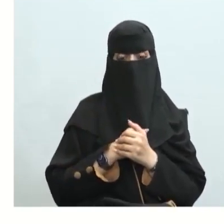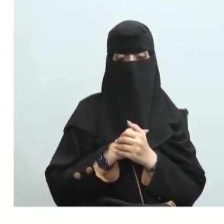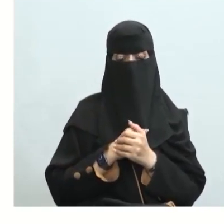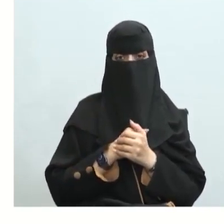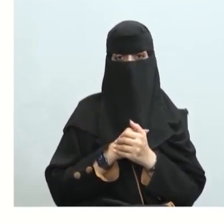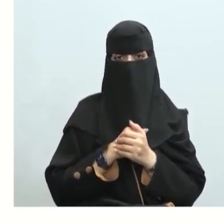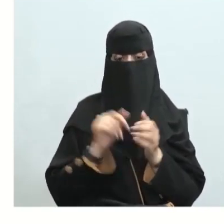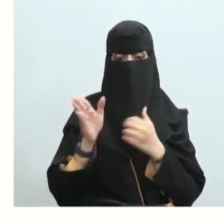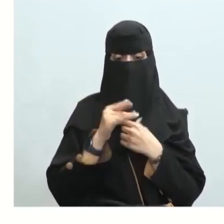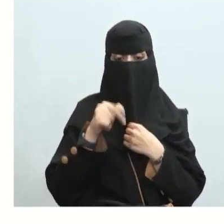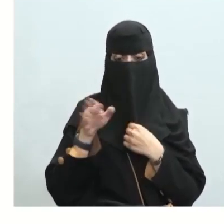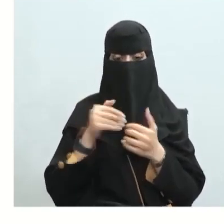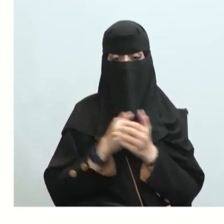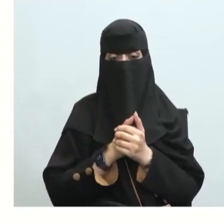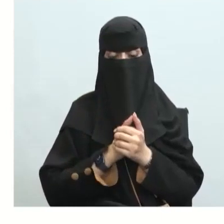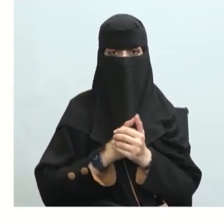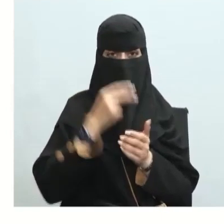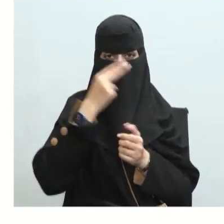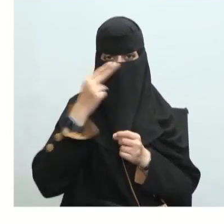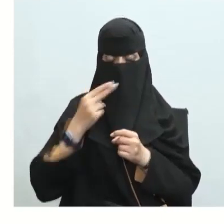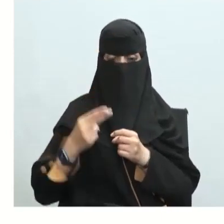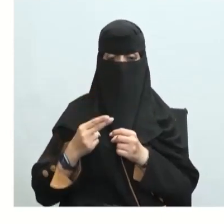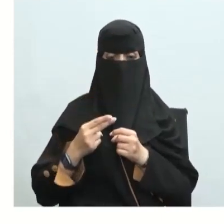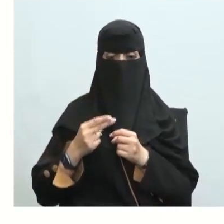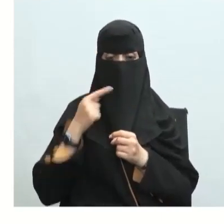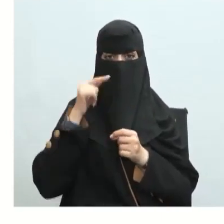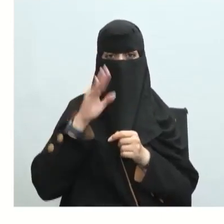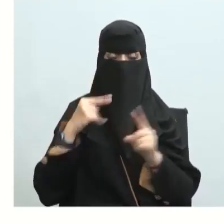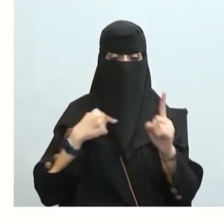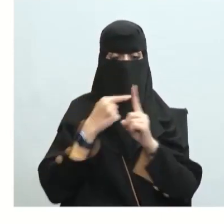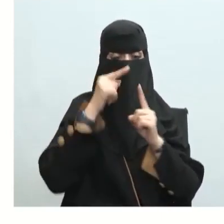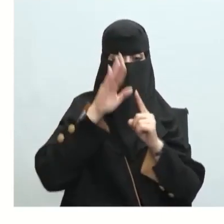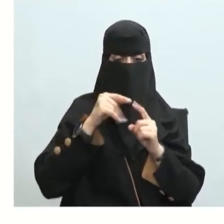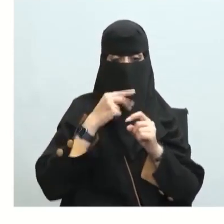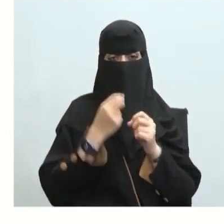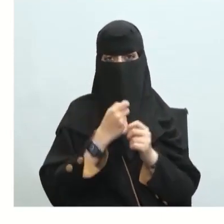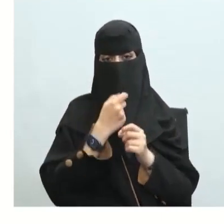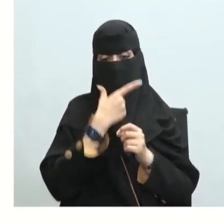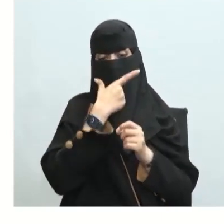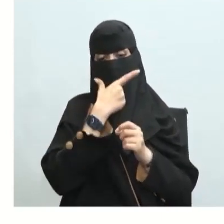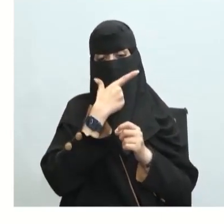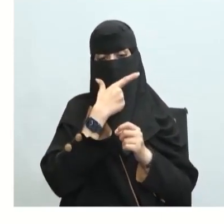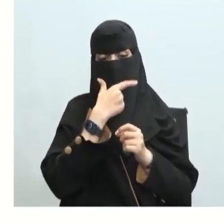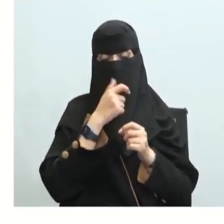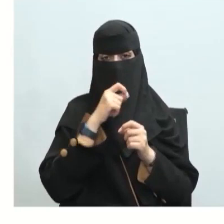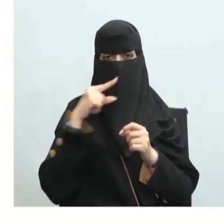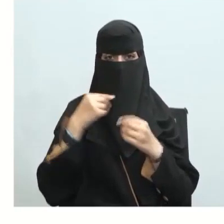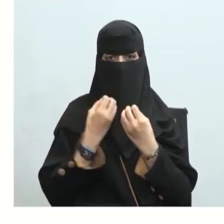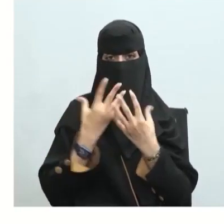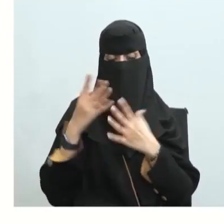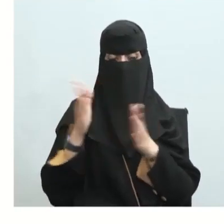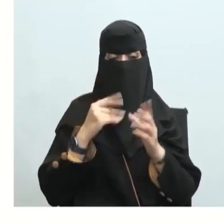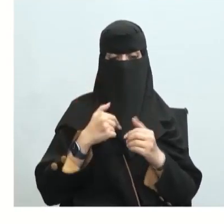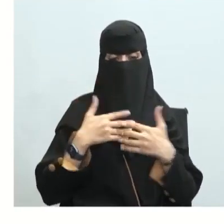بامكانك ان تاتي انت بطريقه تختلف اختلافا تقول والله انا عندي ايضا طريقه للجذب وهذا هو الهدف تقول مثلا الفن